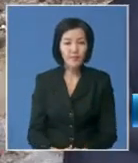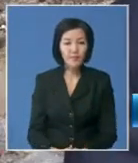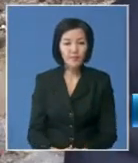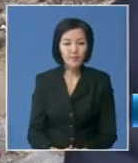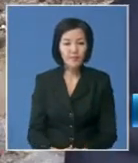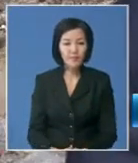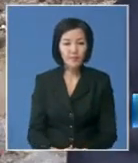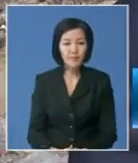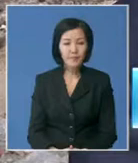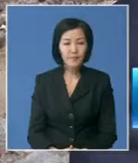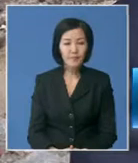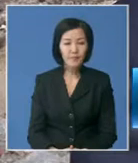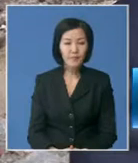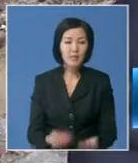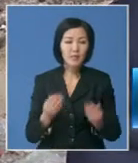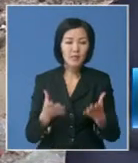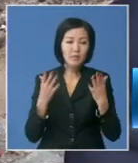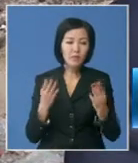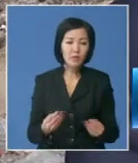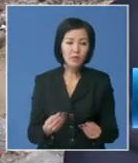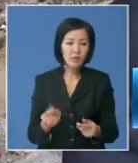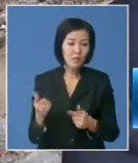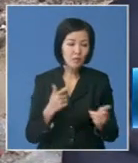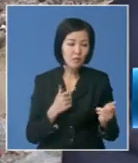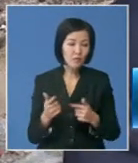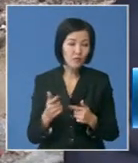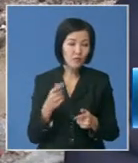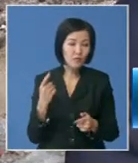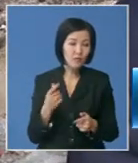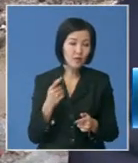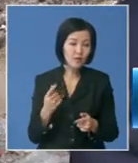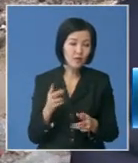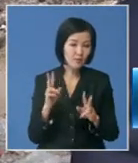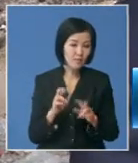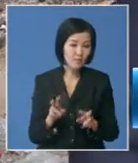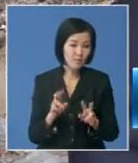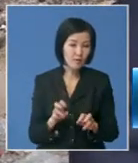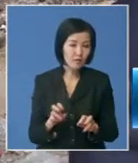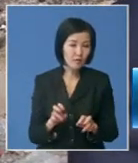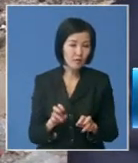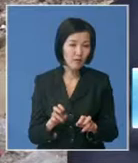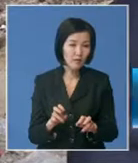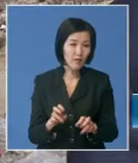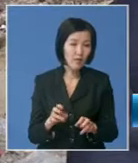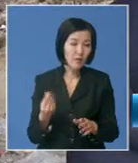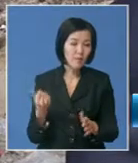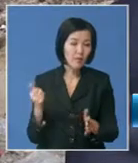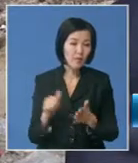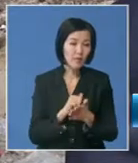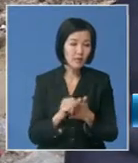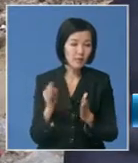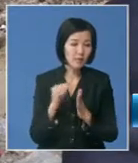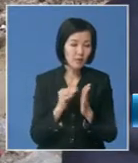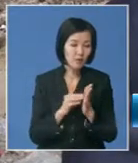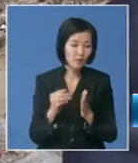зиме а.н. на сегодняшний день готова экономическое обоснование теперь ждем проектно-сметную документацию и